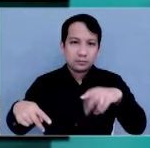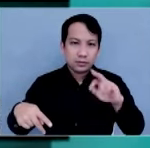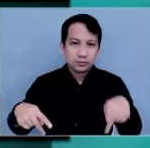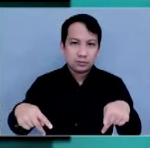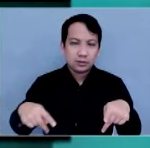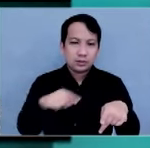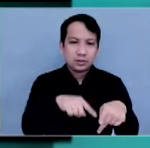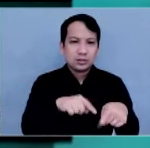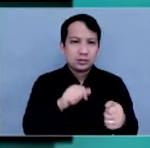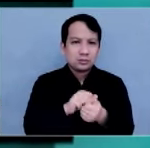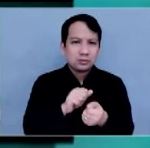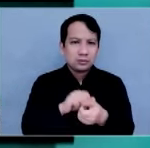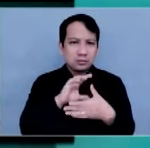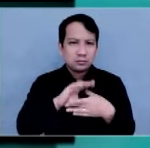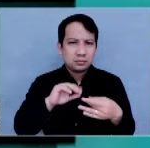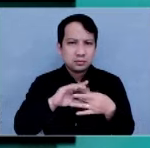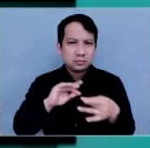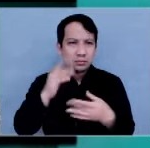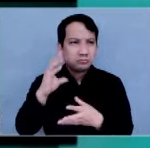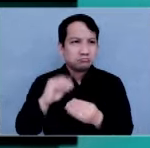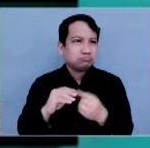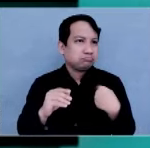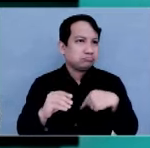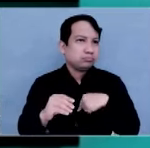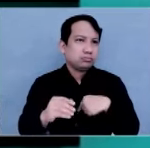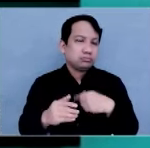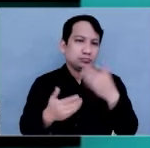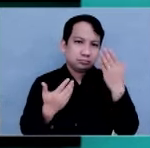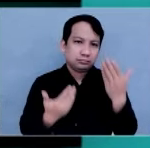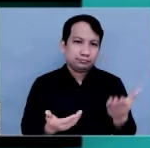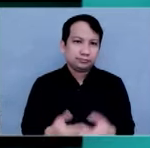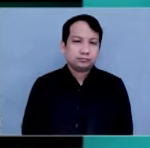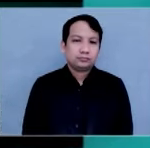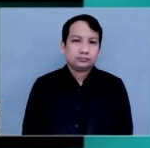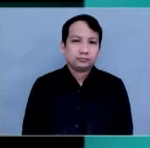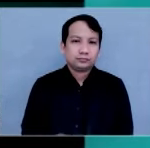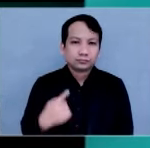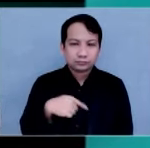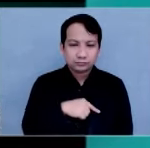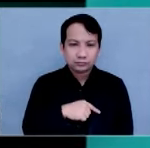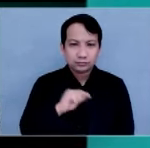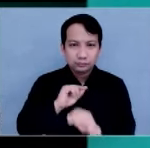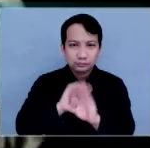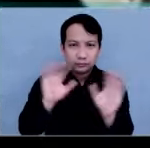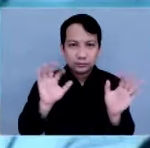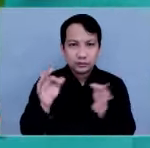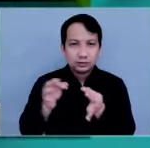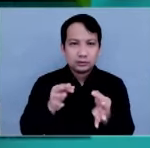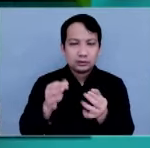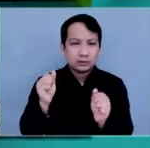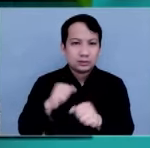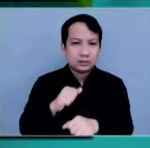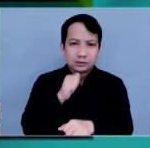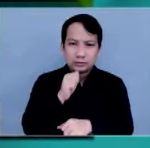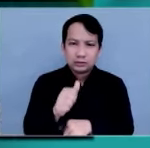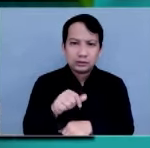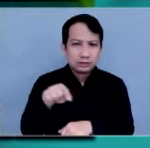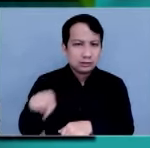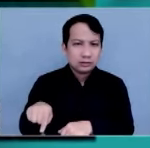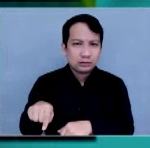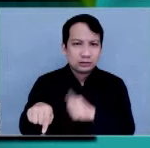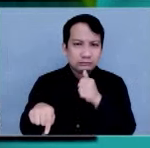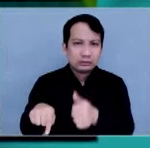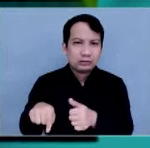Marami pong istorya dun, no? And I hope it can be cleared na hindi po siya